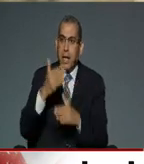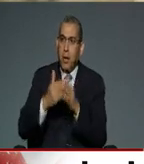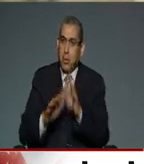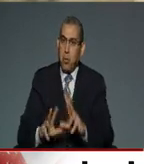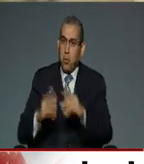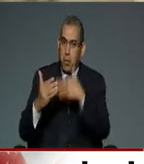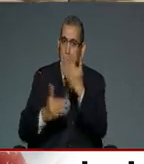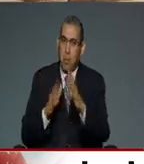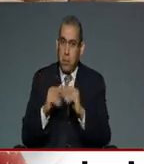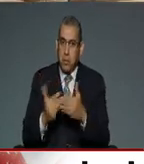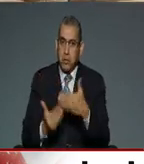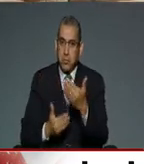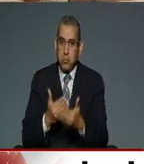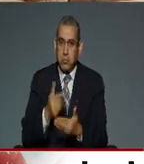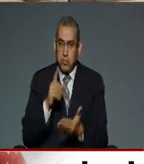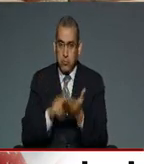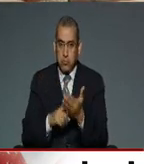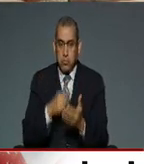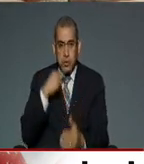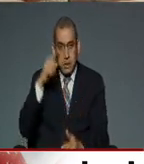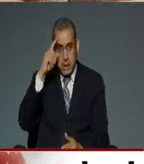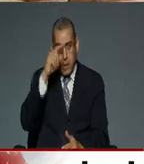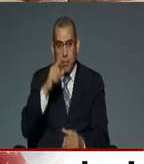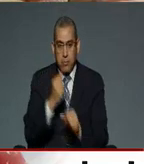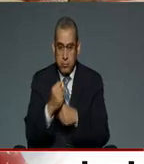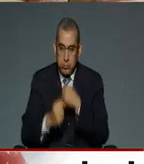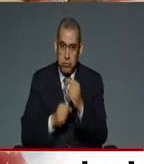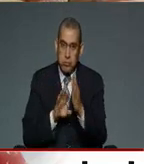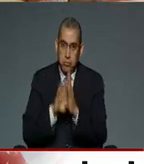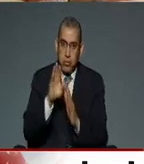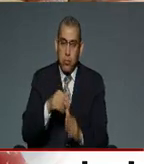جديده ومررت فيميه